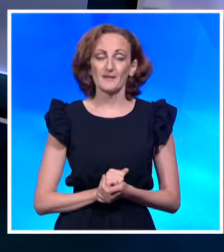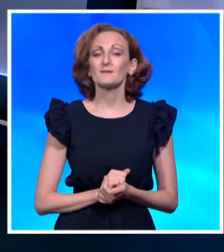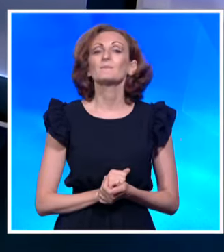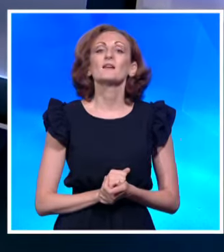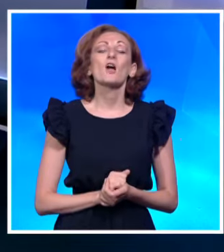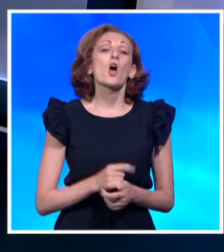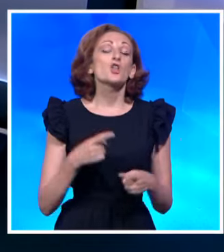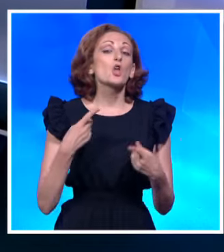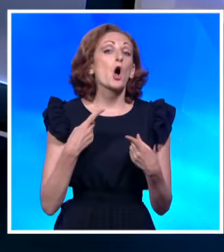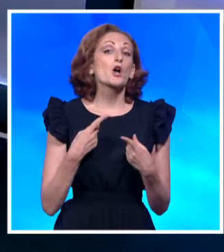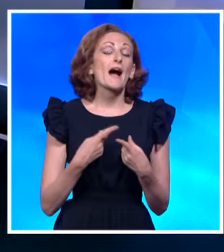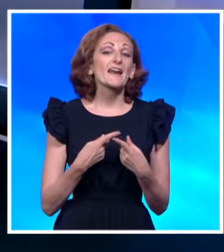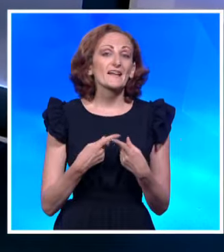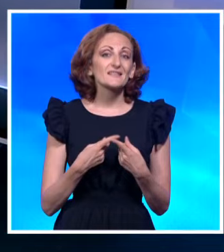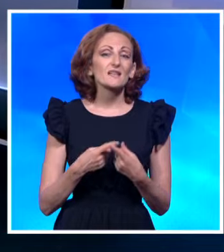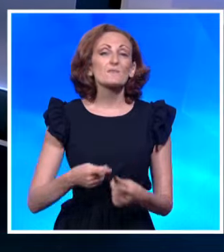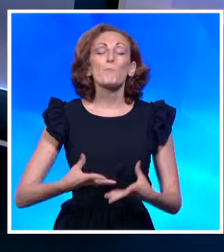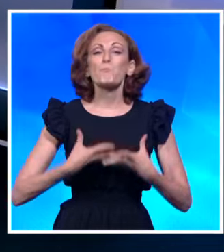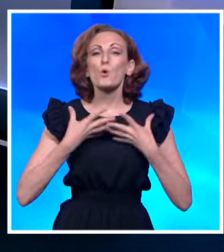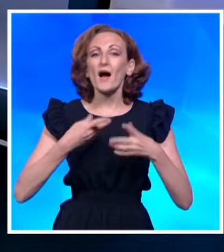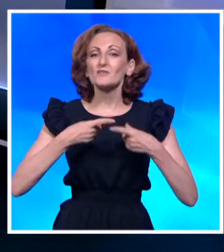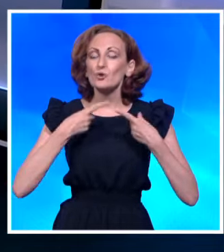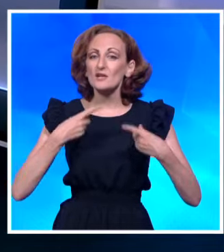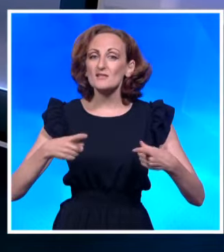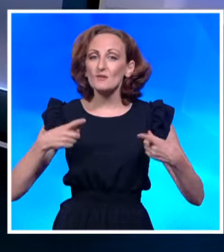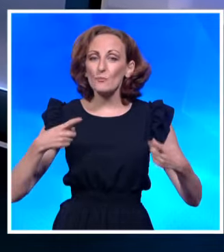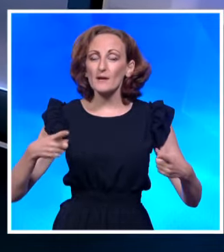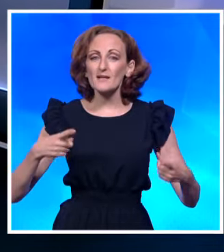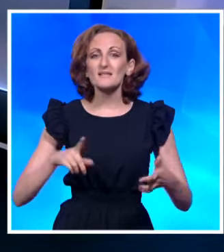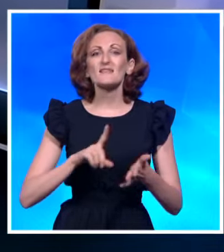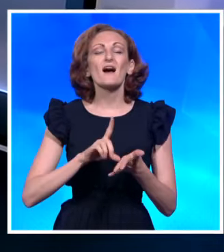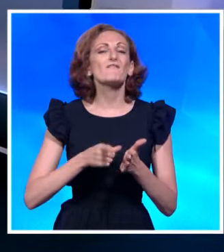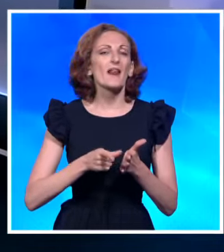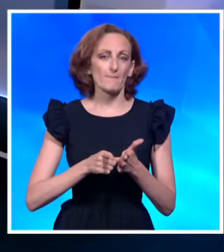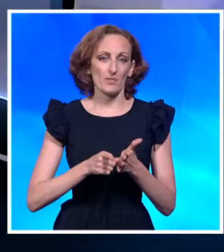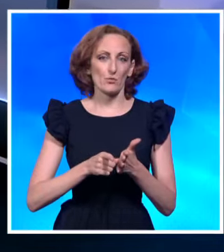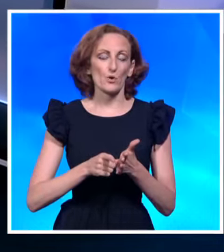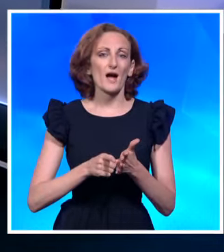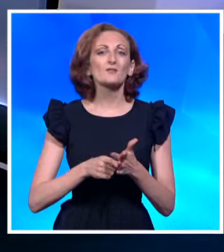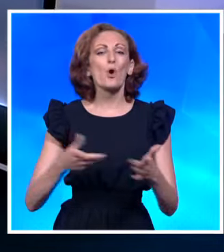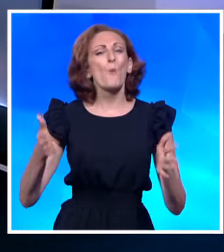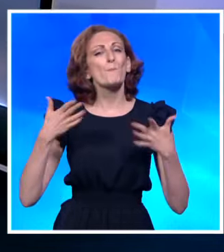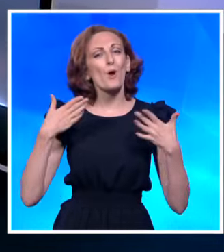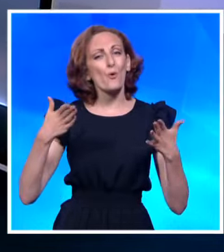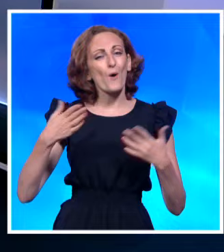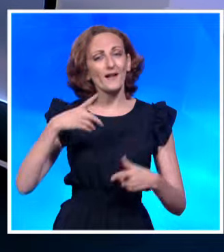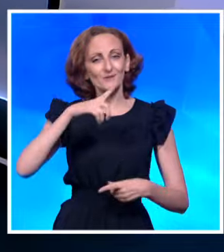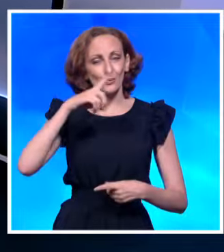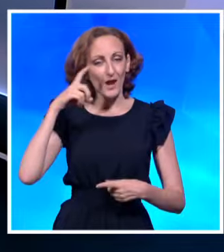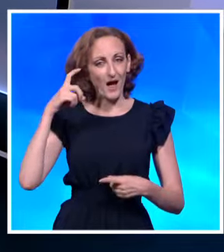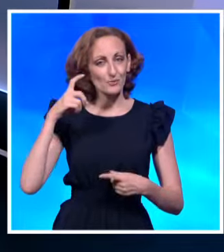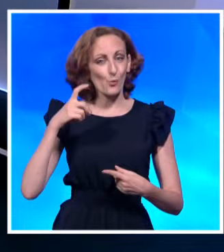Той е характерен с богато разнообразие на метеорологичните явления, както от прохладно лято, което е много